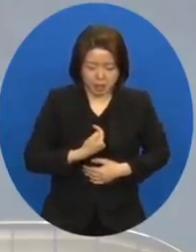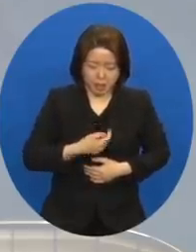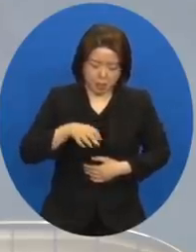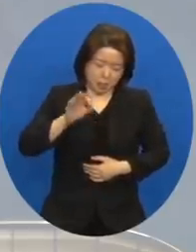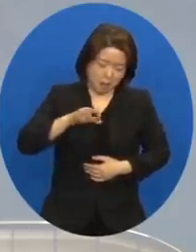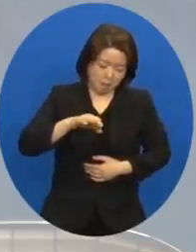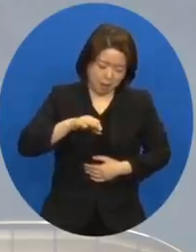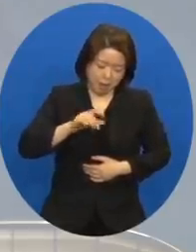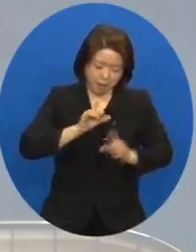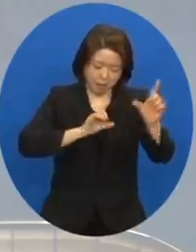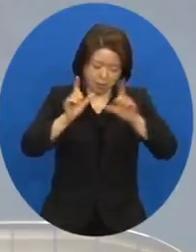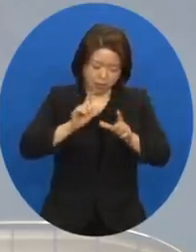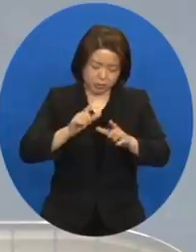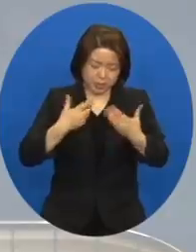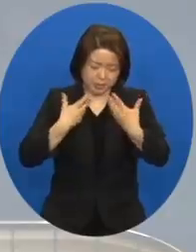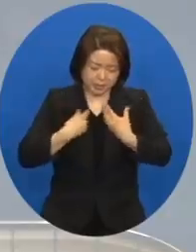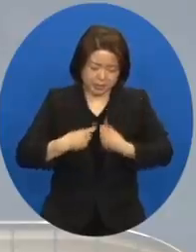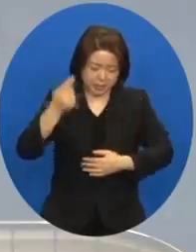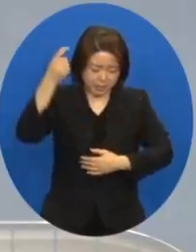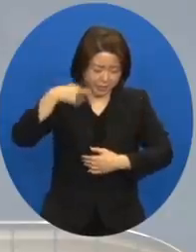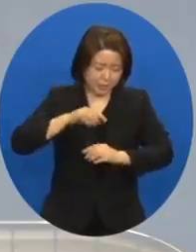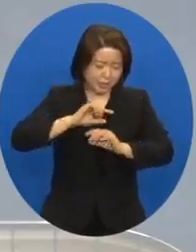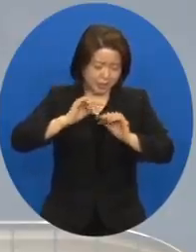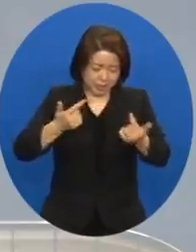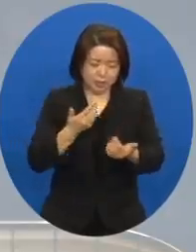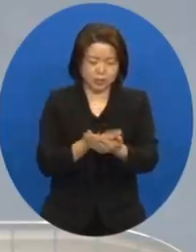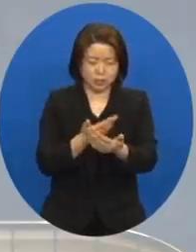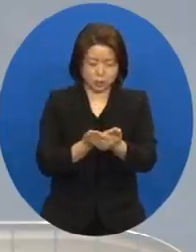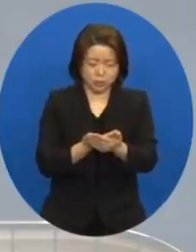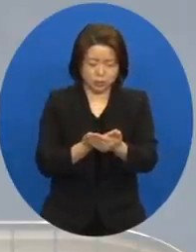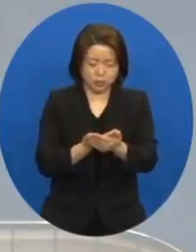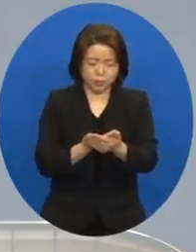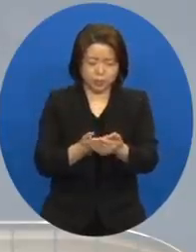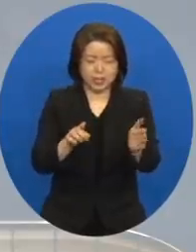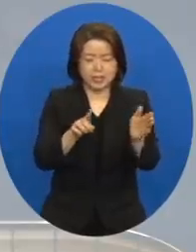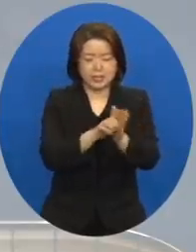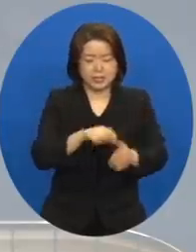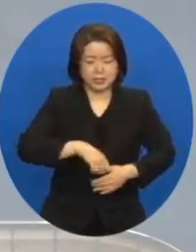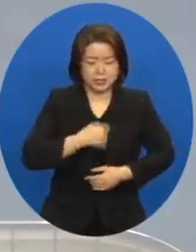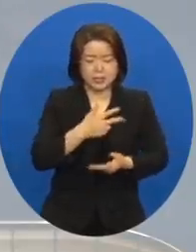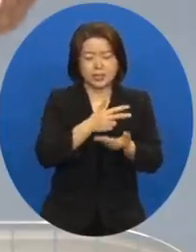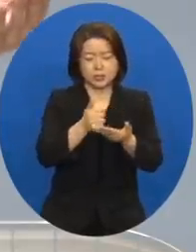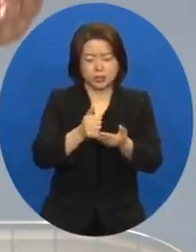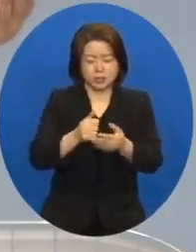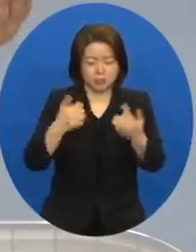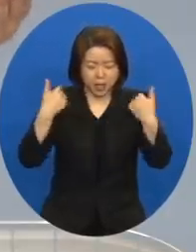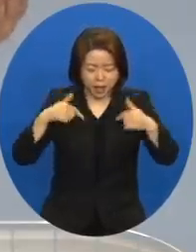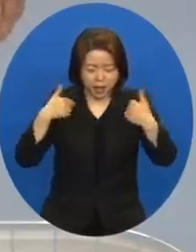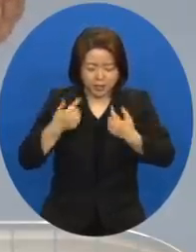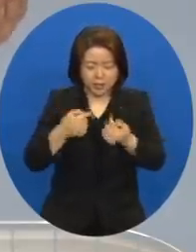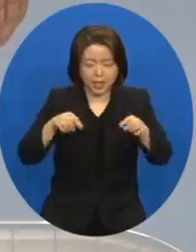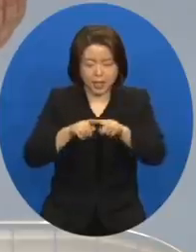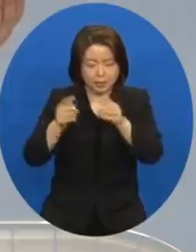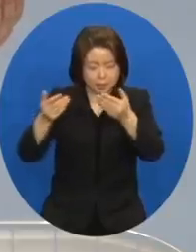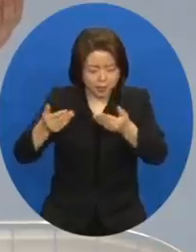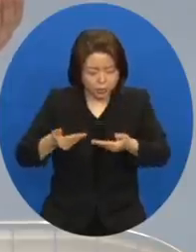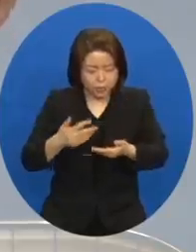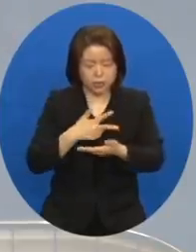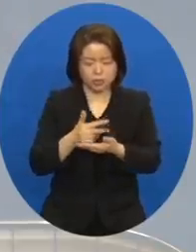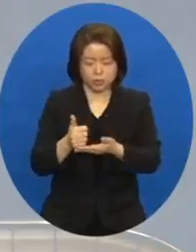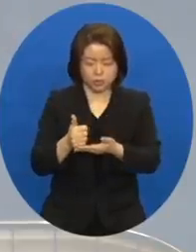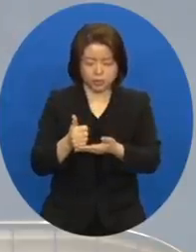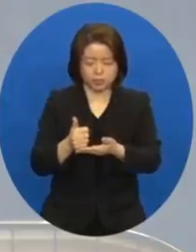없는 모습에 좌절감에 빠지지 않게 하시고 신실 하신 주님 언제나 함께 하시는 주님